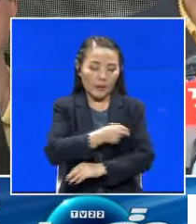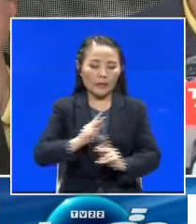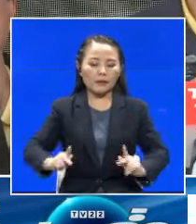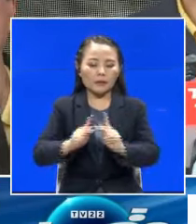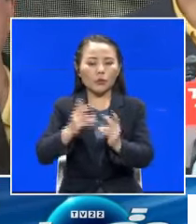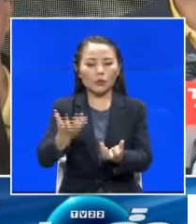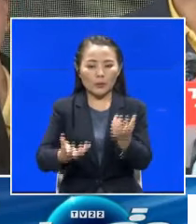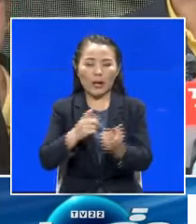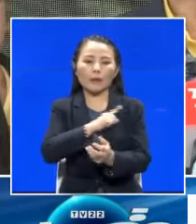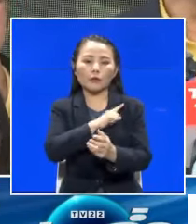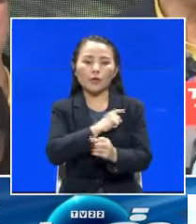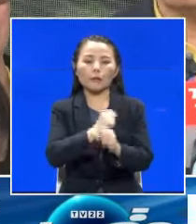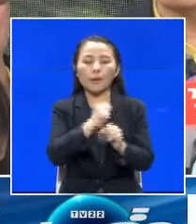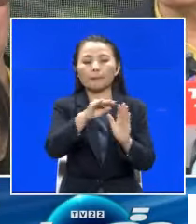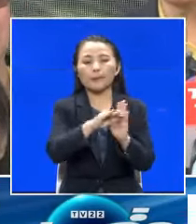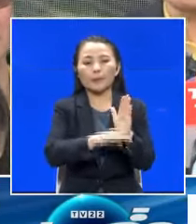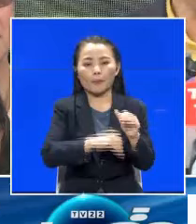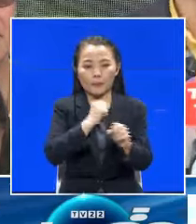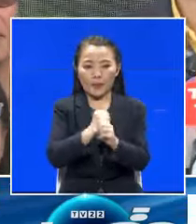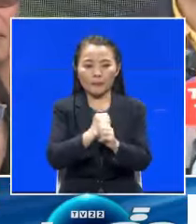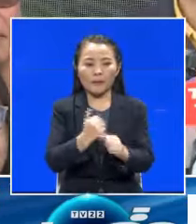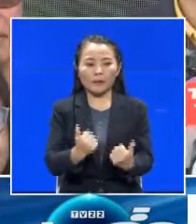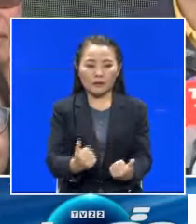เนี่ยเป็นคนดำเนินการในเรื่องนี้